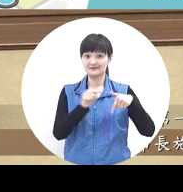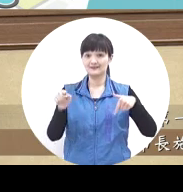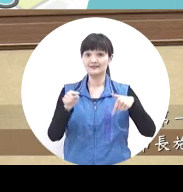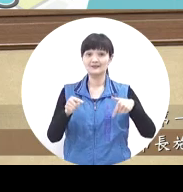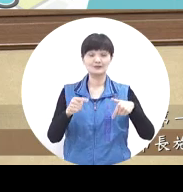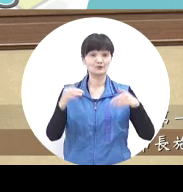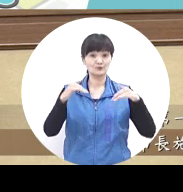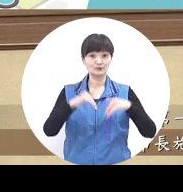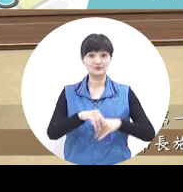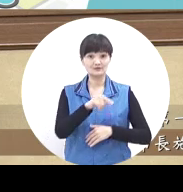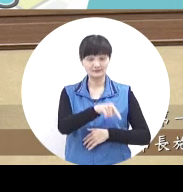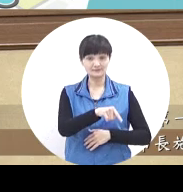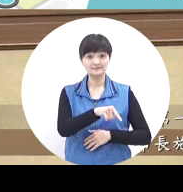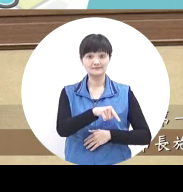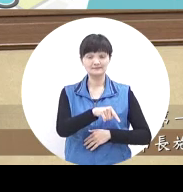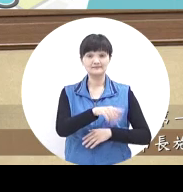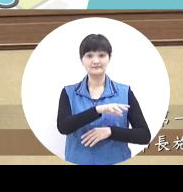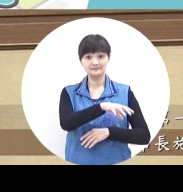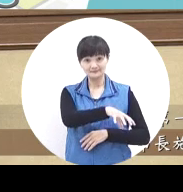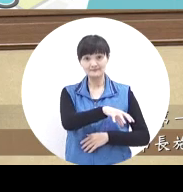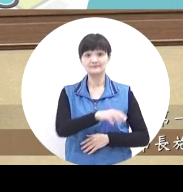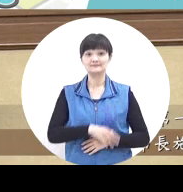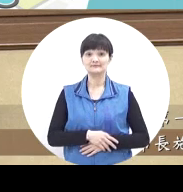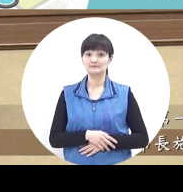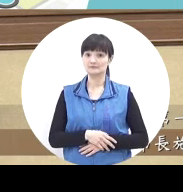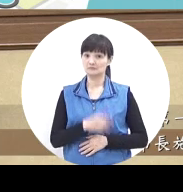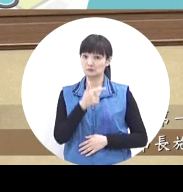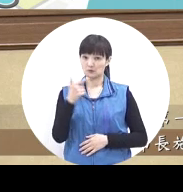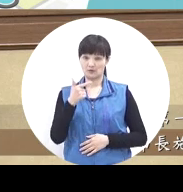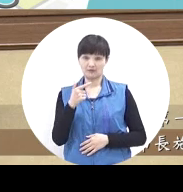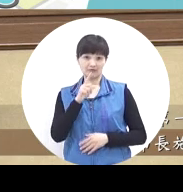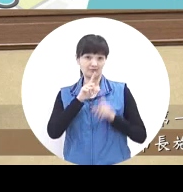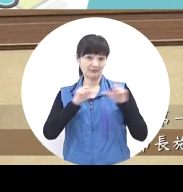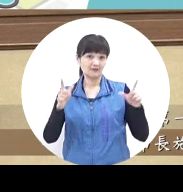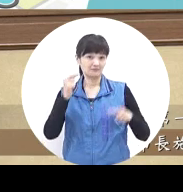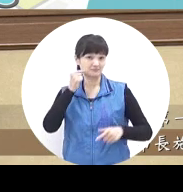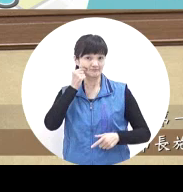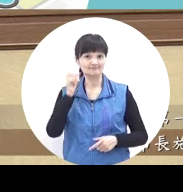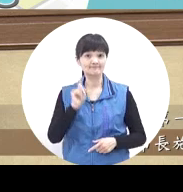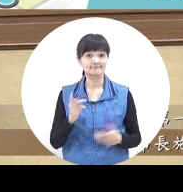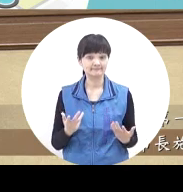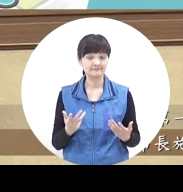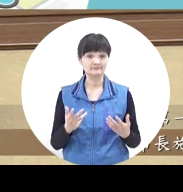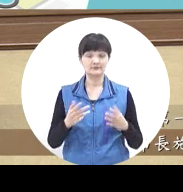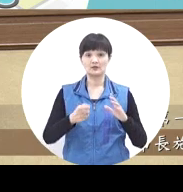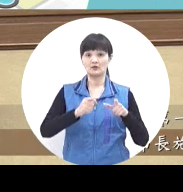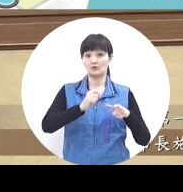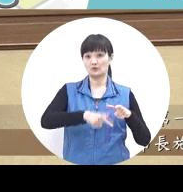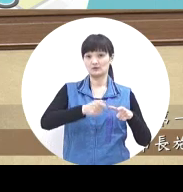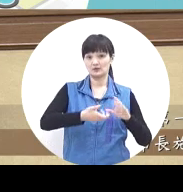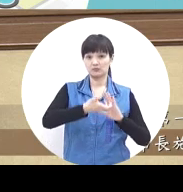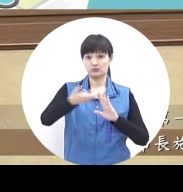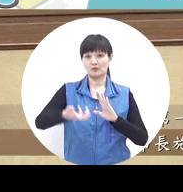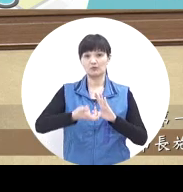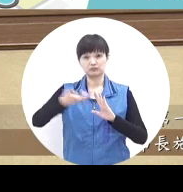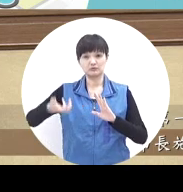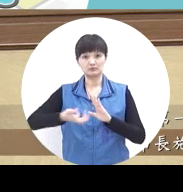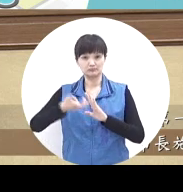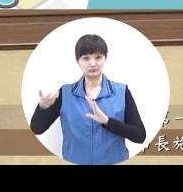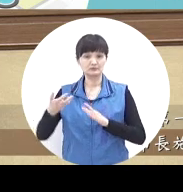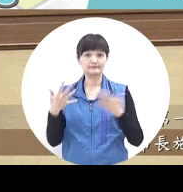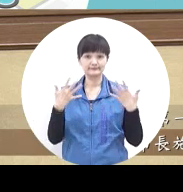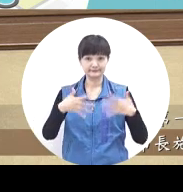我们特别最大的一个挑战，很多企业搬迁的问题面临到各项的课